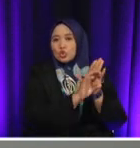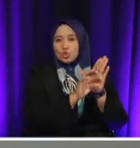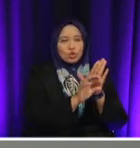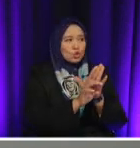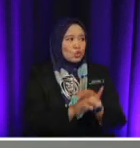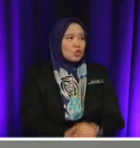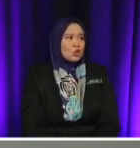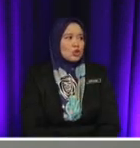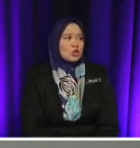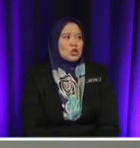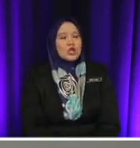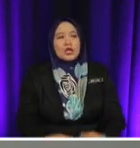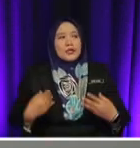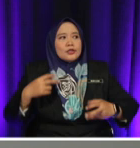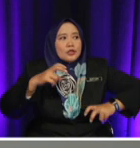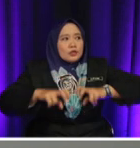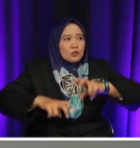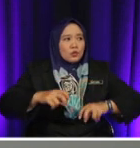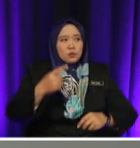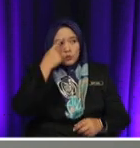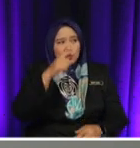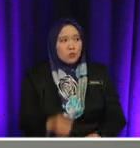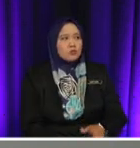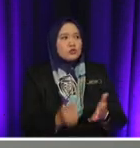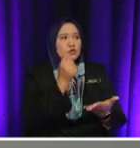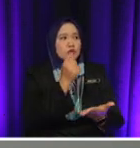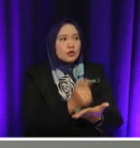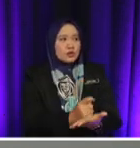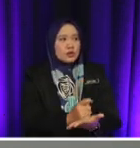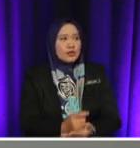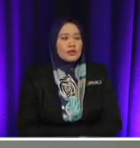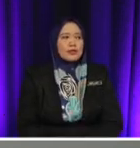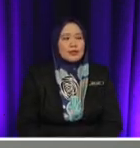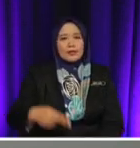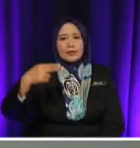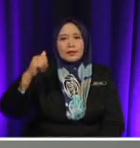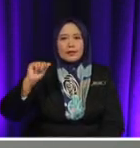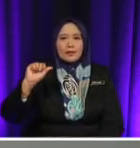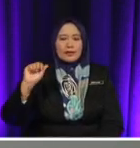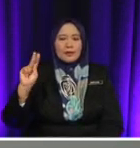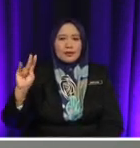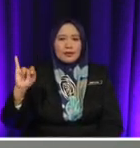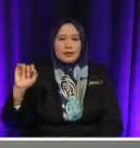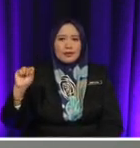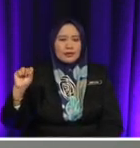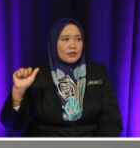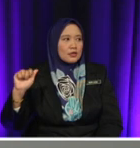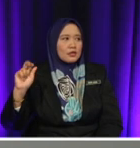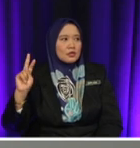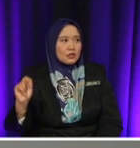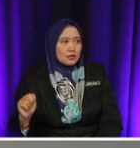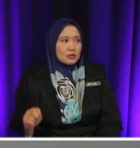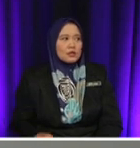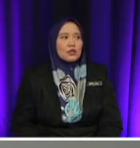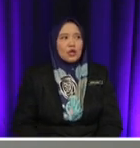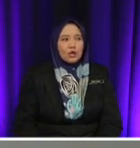ketahanan kakisan bagi dua paku yang berbeza selepas seminggu okey untuk soalan ini kita Mesti